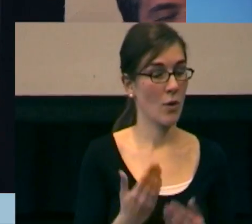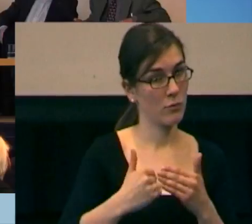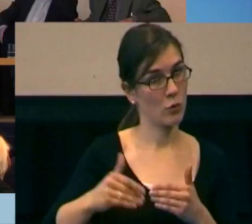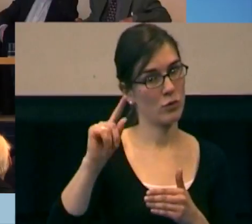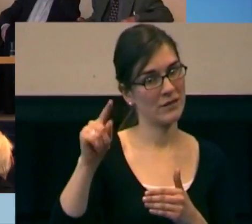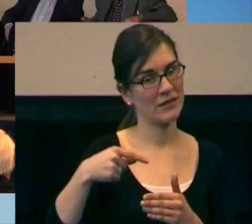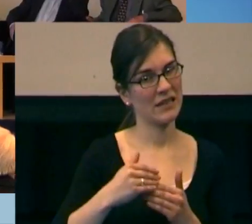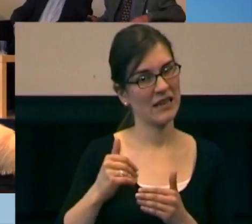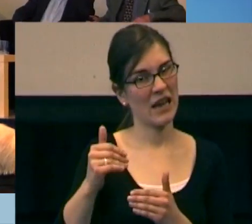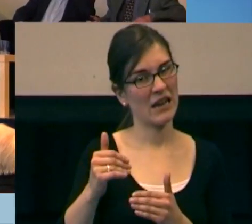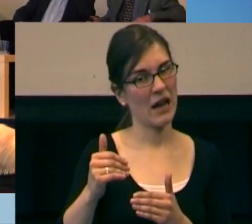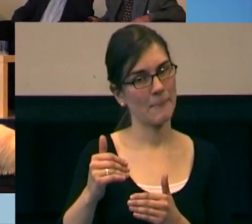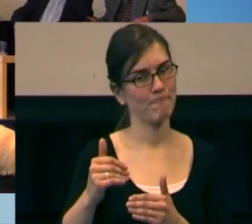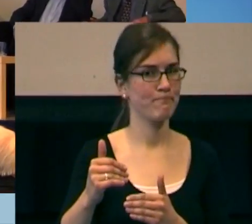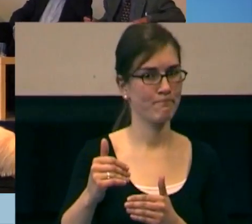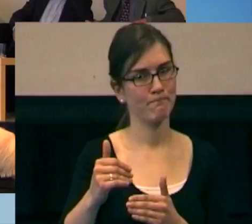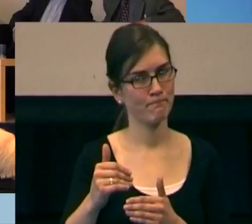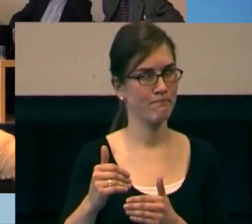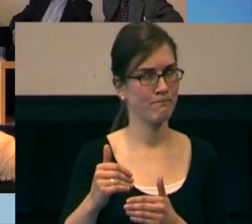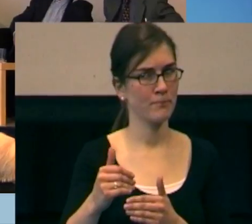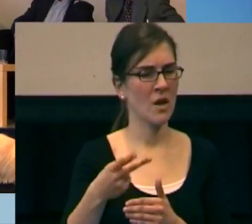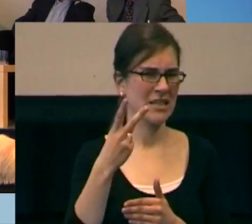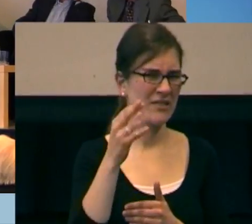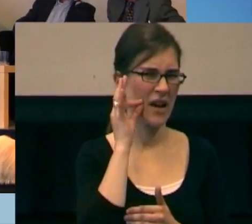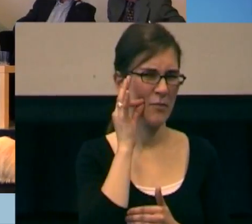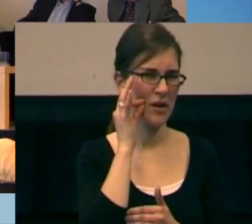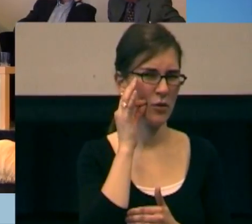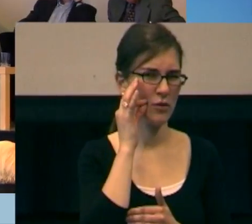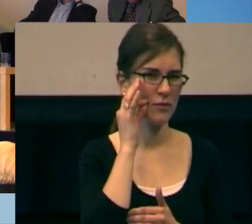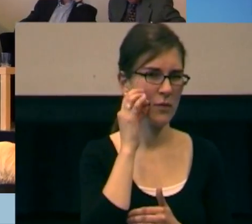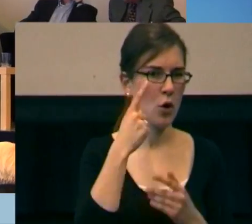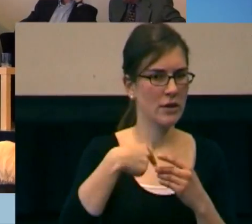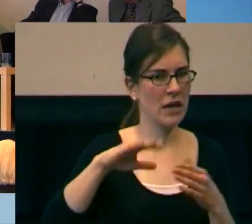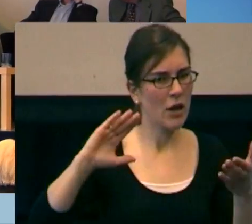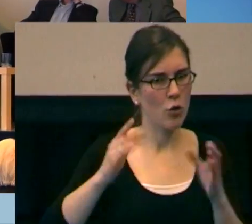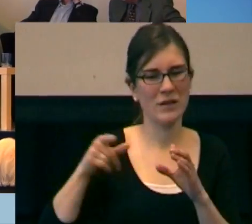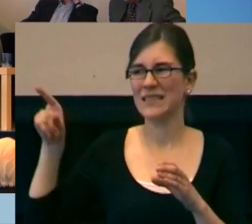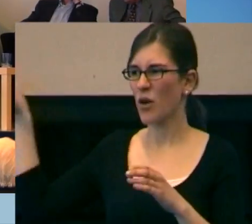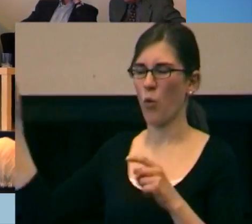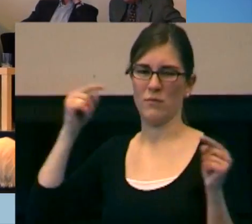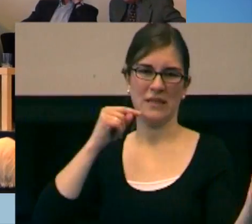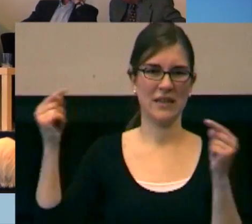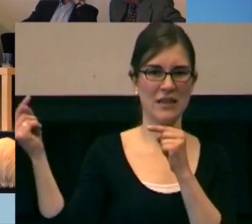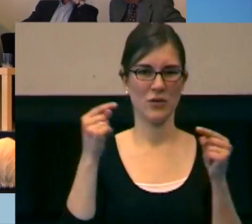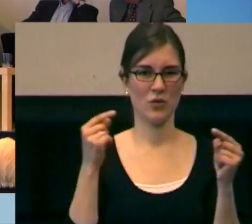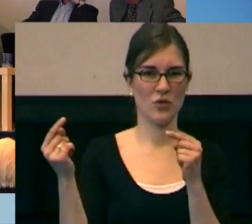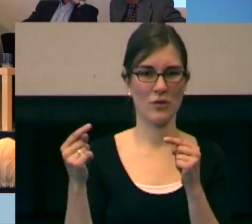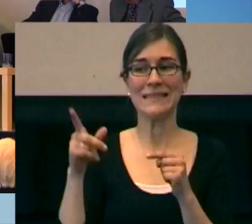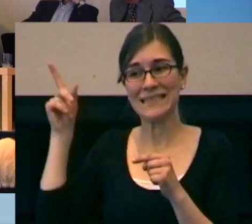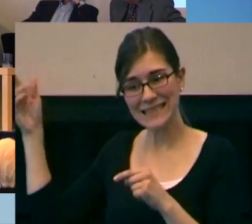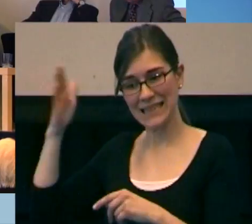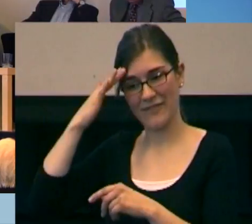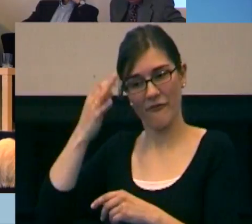anschließend würde ich bitten, zwei Minuten, Herr Slotowicz, und dann machen wir eine kleine Podiumsdiskussion hier oben, denn Sie kennen die Fragen,